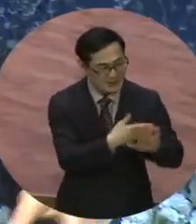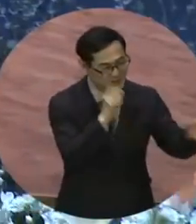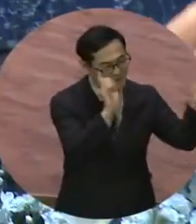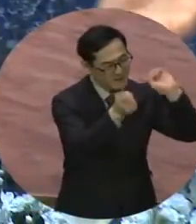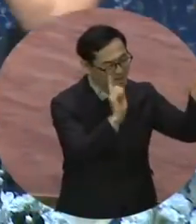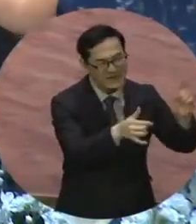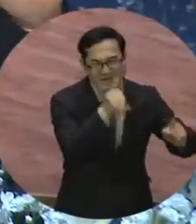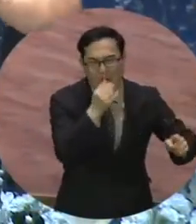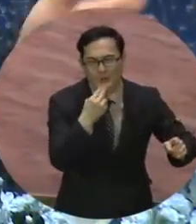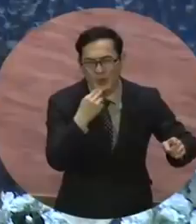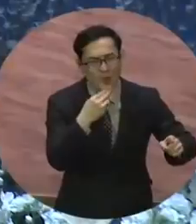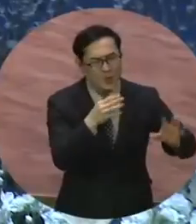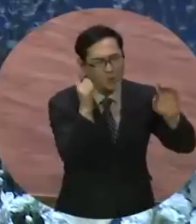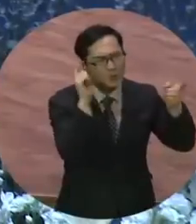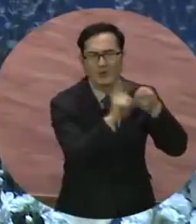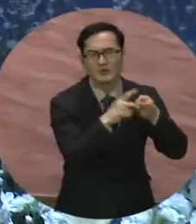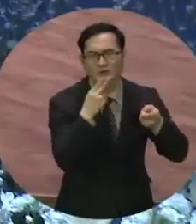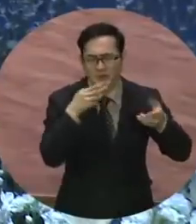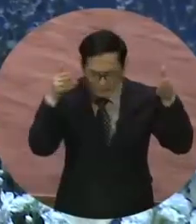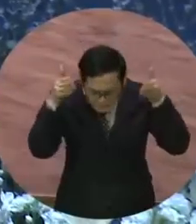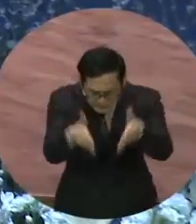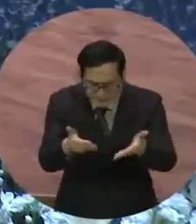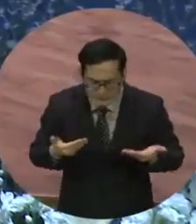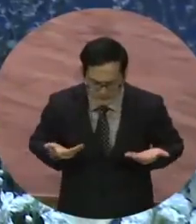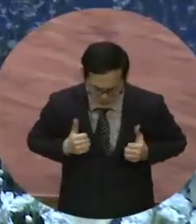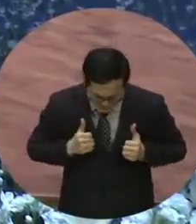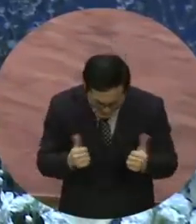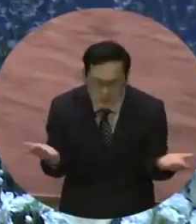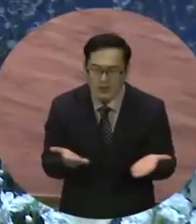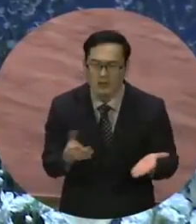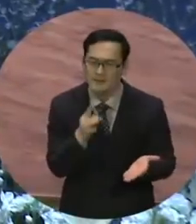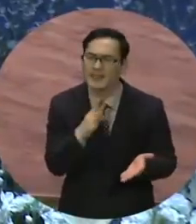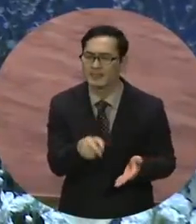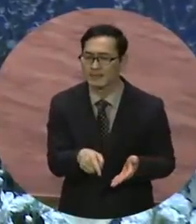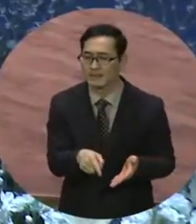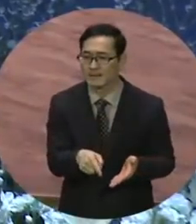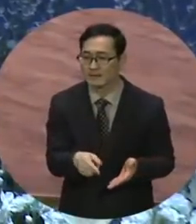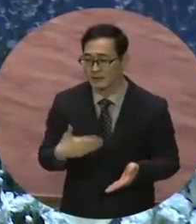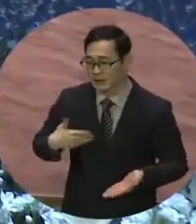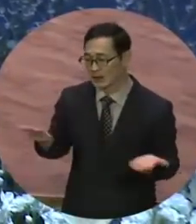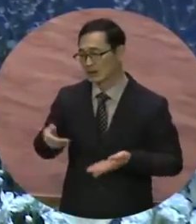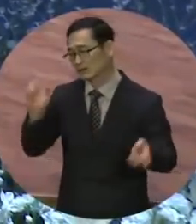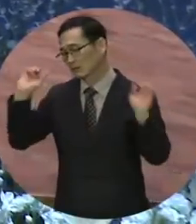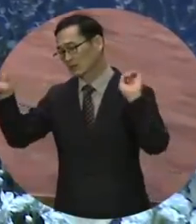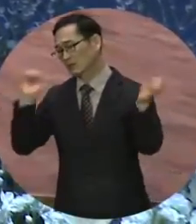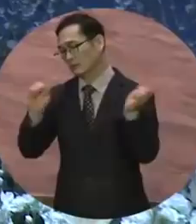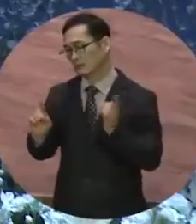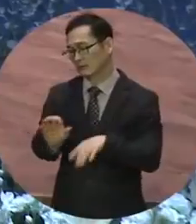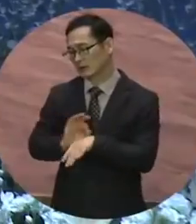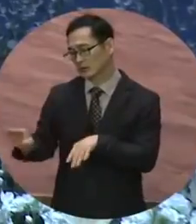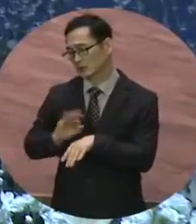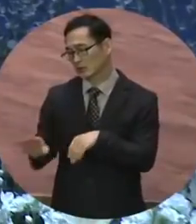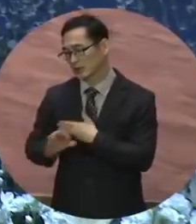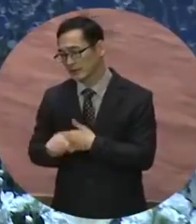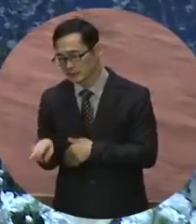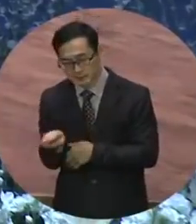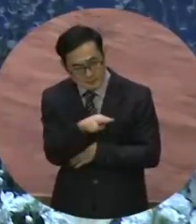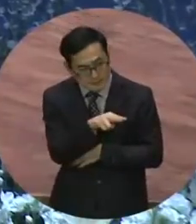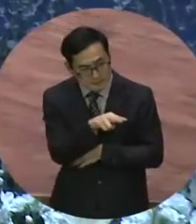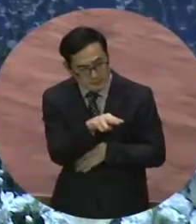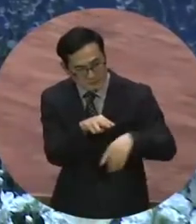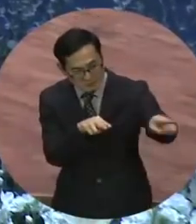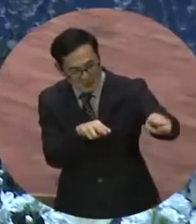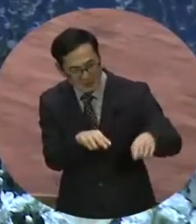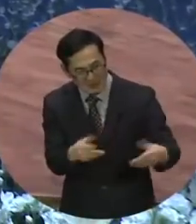치다 뭐 짓을 하든 관심 없어요. 자기 일만 해요. 그런데 자기 일에 충실하지 않는 놈들은 맨날 이 사람 욕하고 저